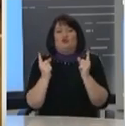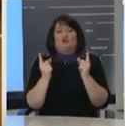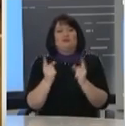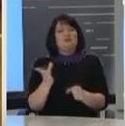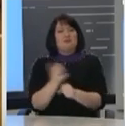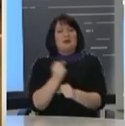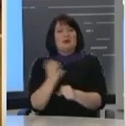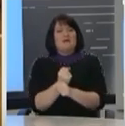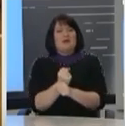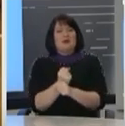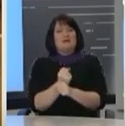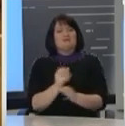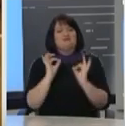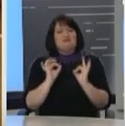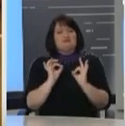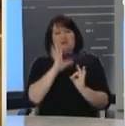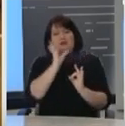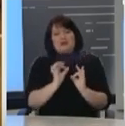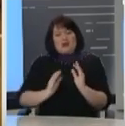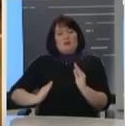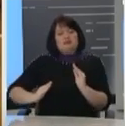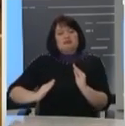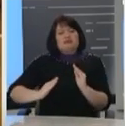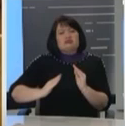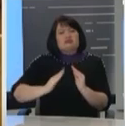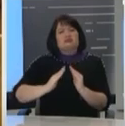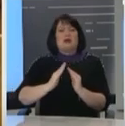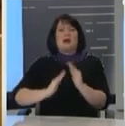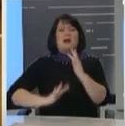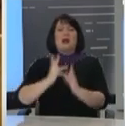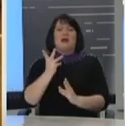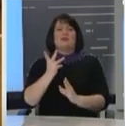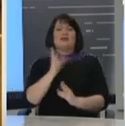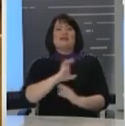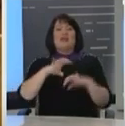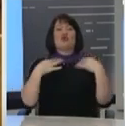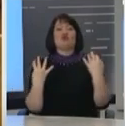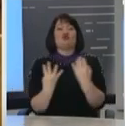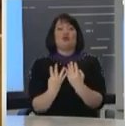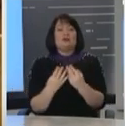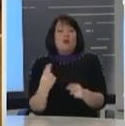πλέον πραγματικούς ρυθμούς ανάπτυξης σε σχέση με την Ευρωζώνη εξαιρετικά σημαντικούς.